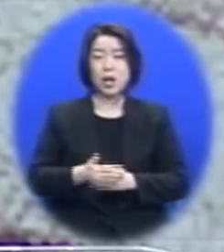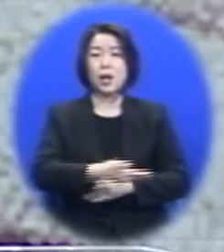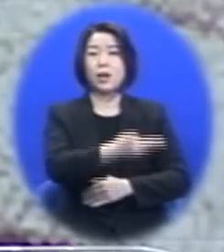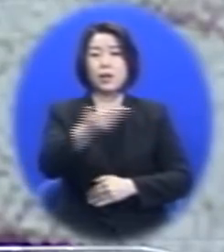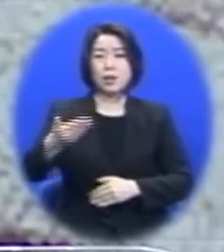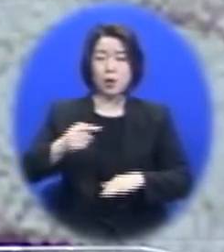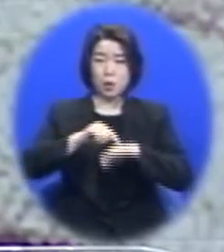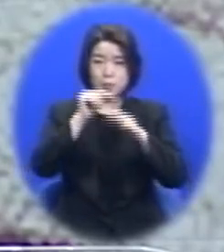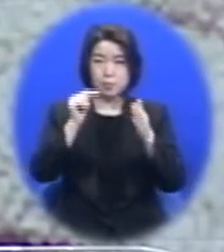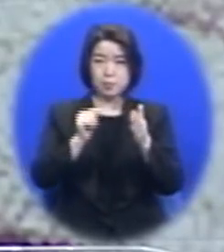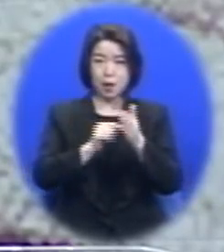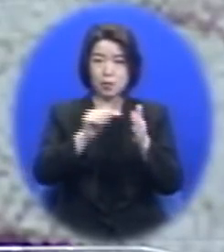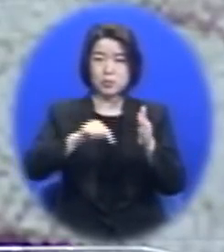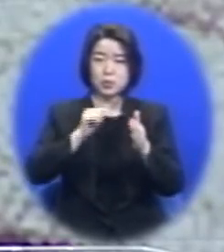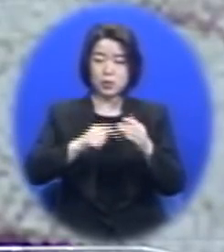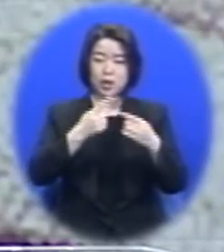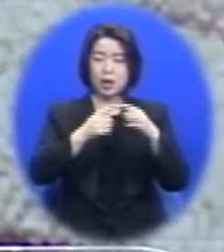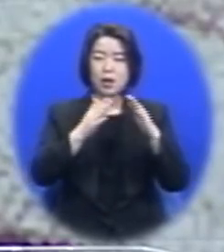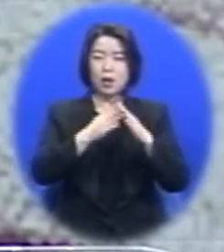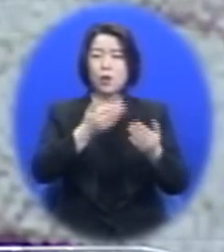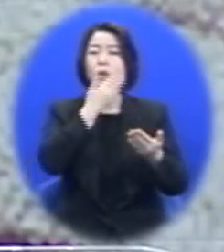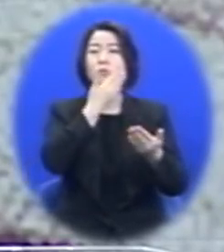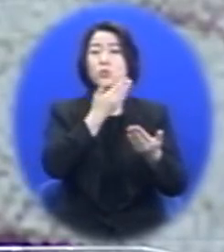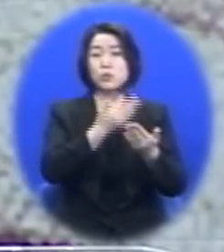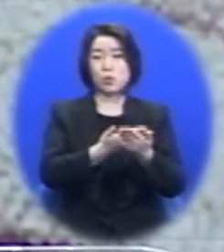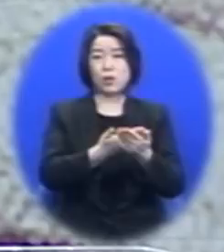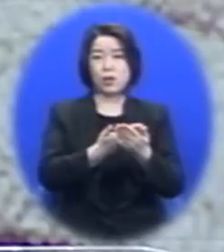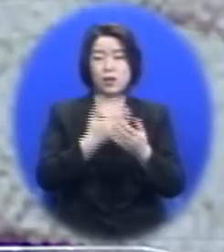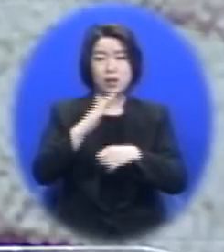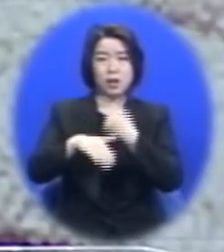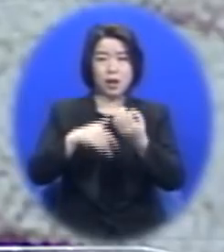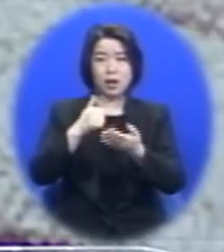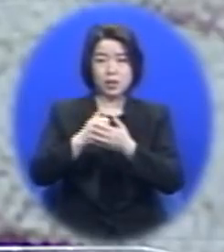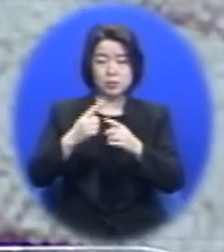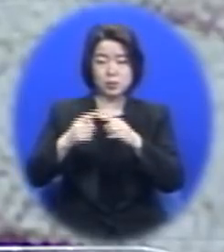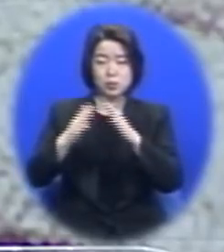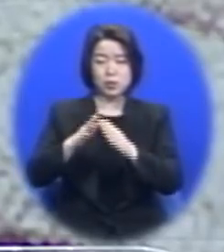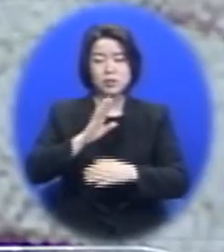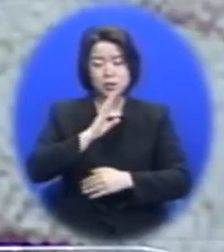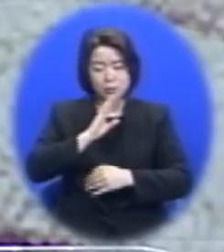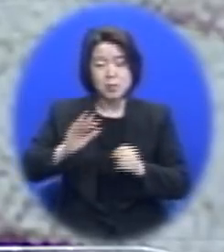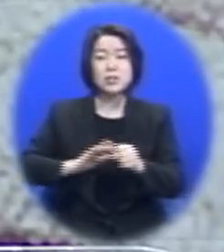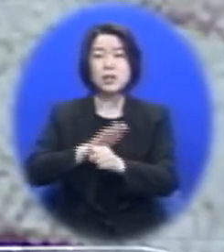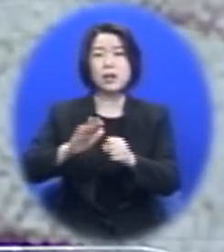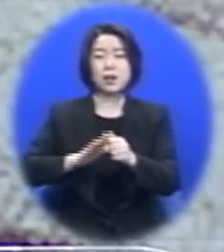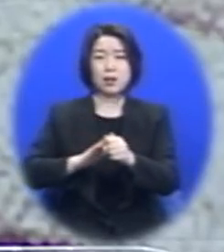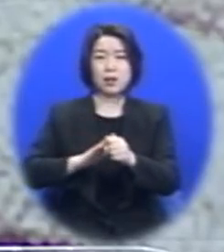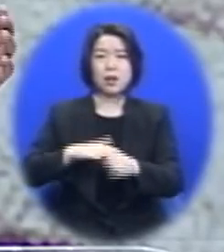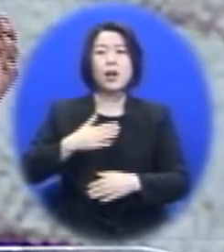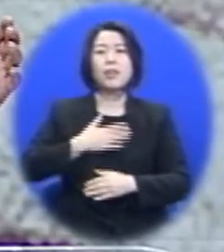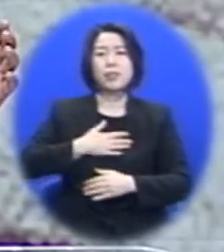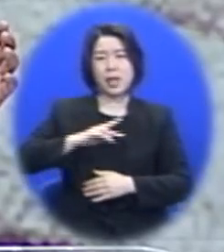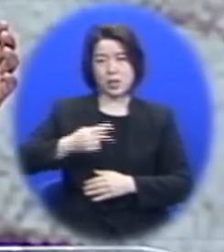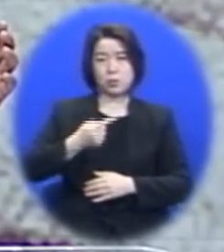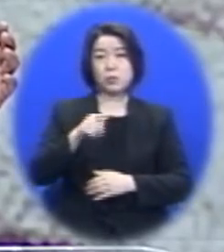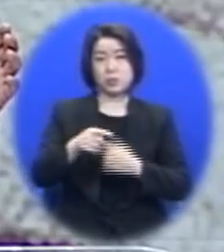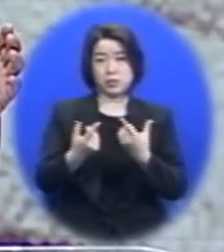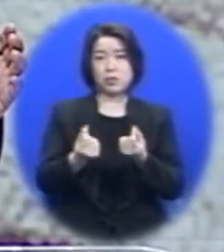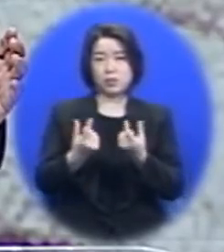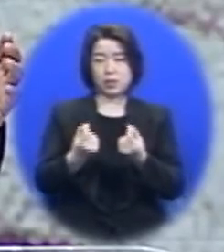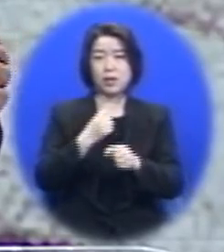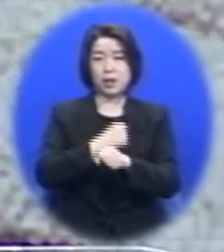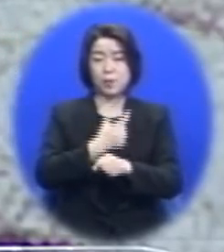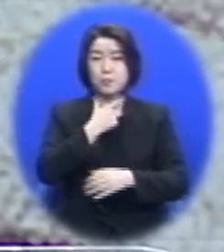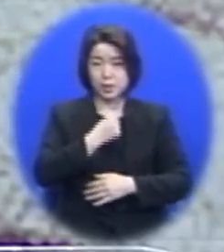여러분의 마음에 교회가 중요하구나 하나님이 교회를 너무나 사랑하시는 거에요 나도 그렇게 해야지